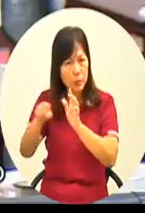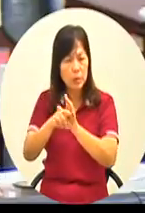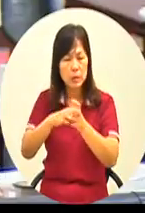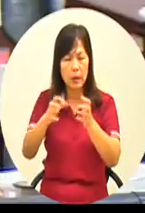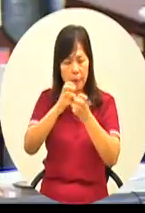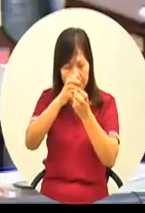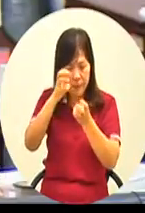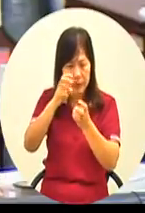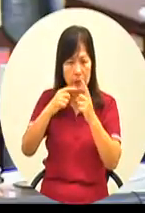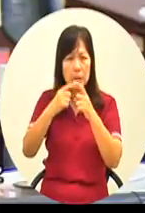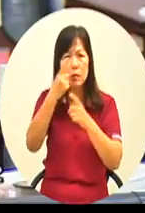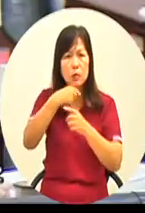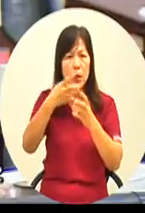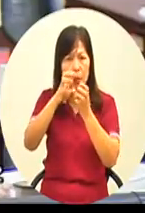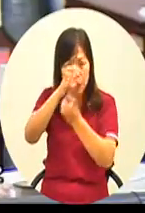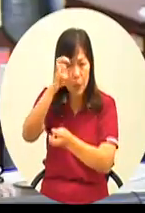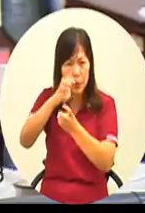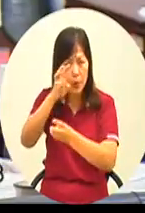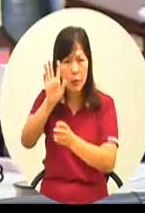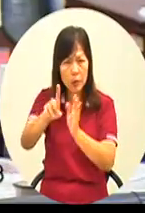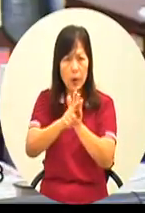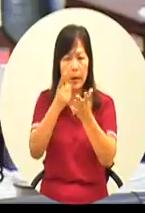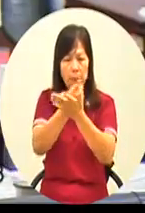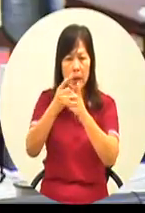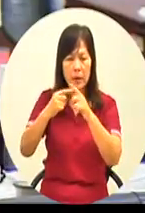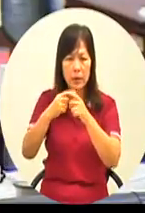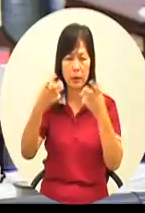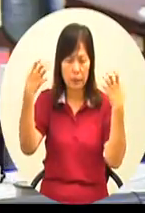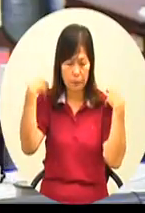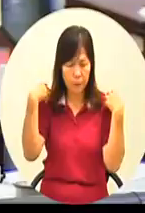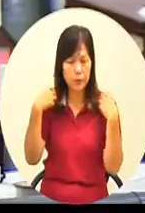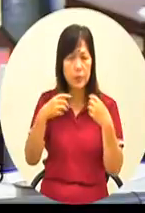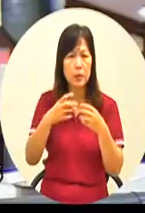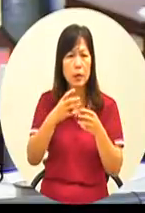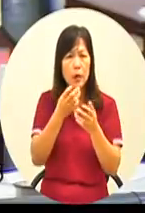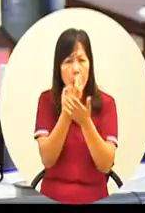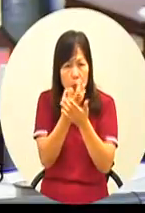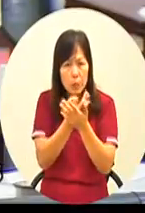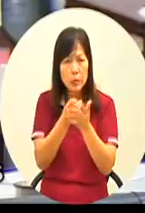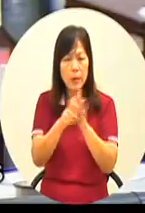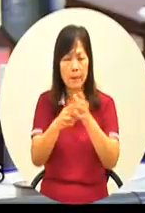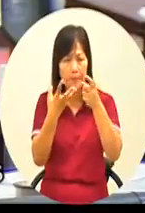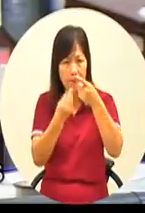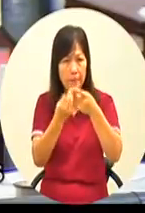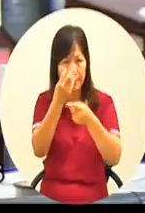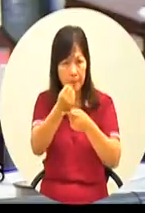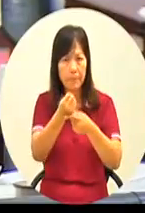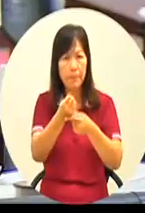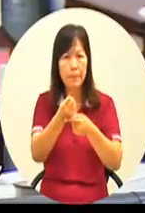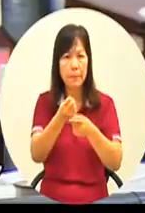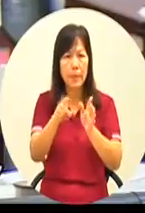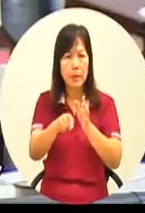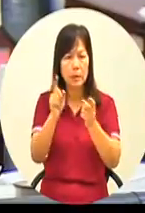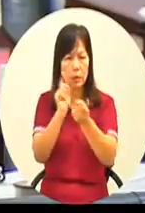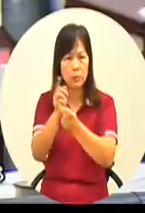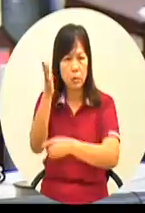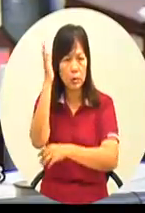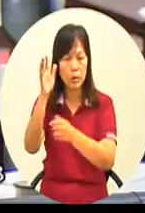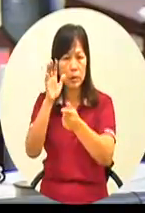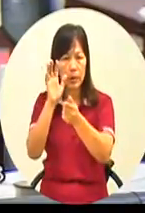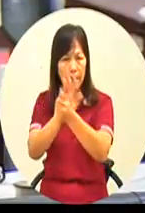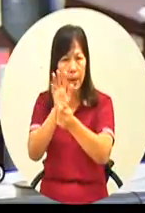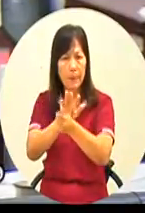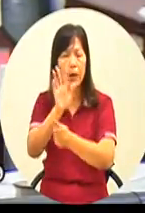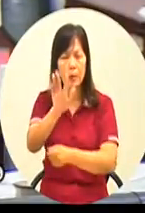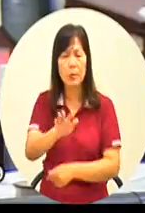结构的同时，在分析每一个人在税负上享有的相关的比例，我觉得这个对政策是有很直接